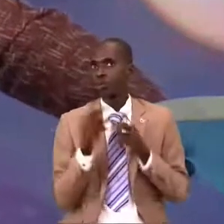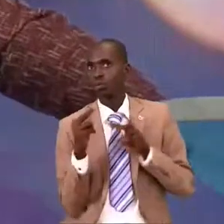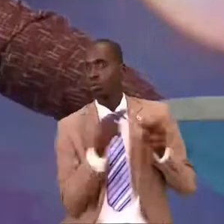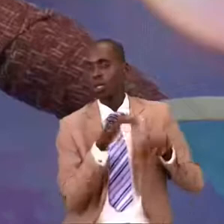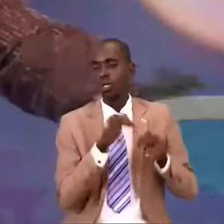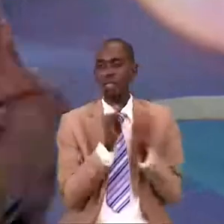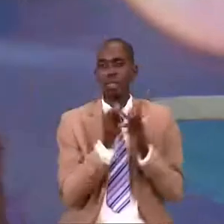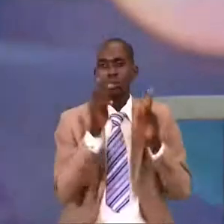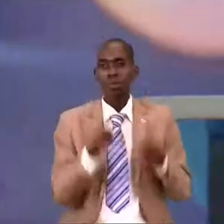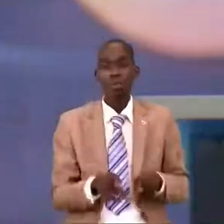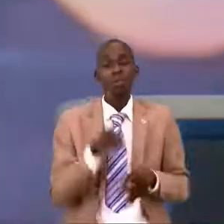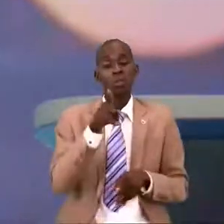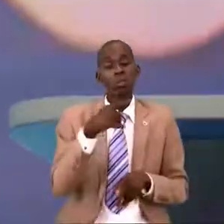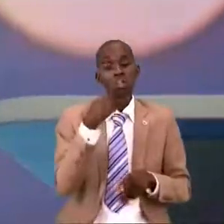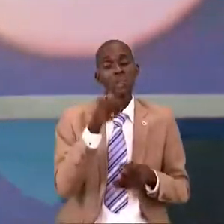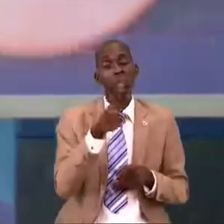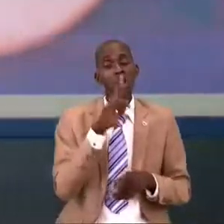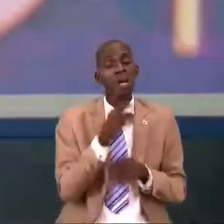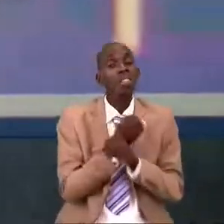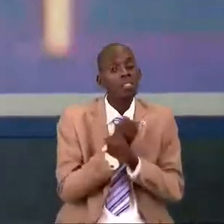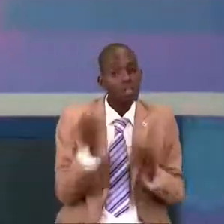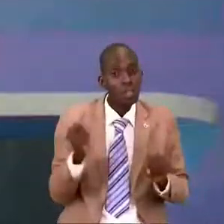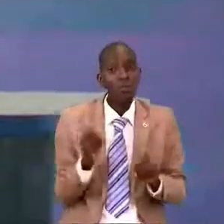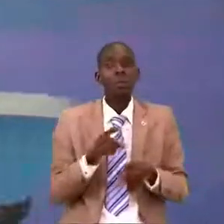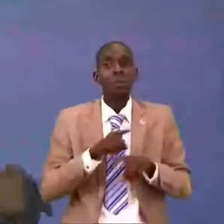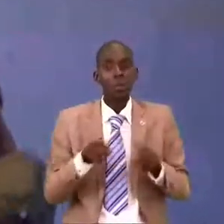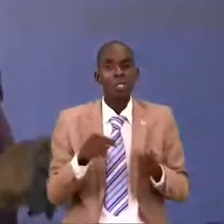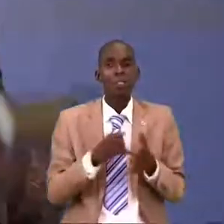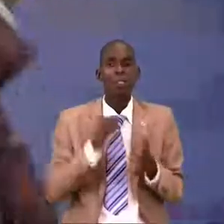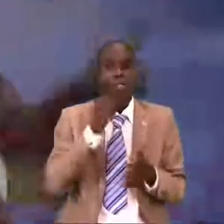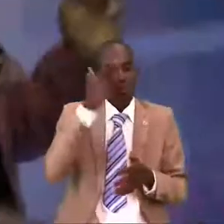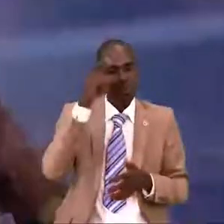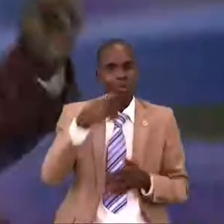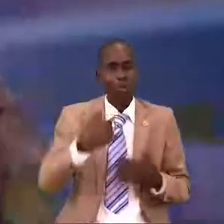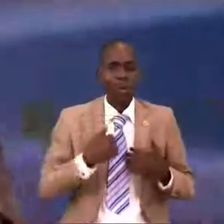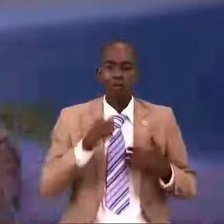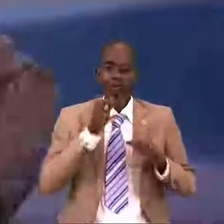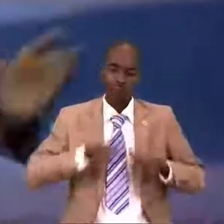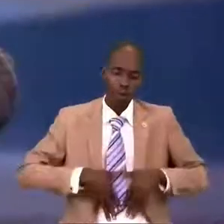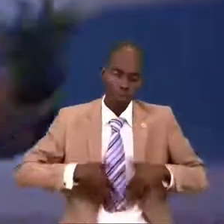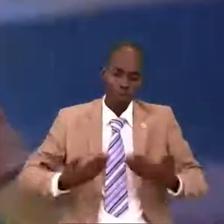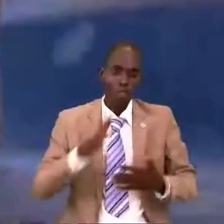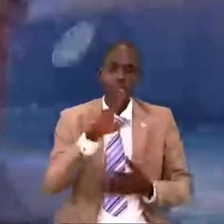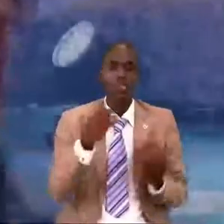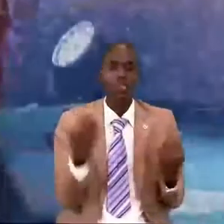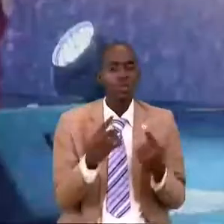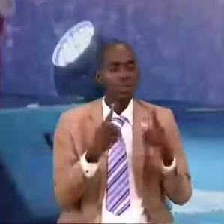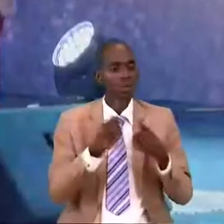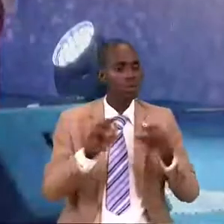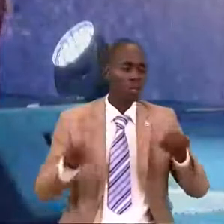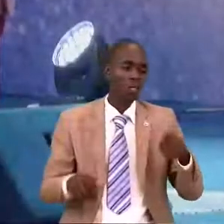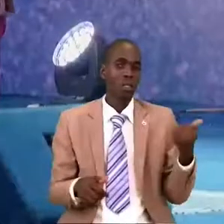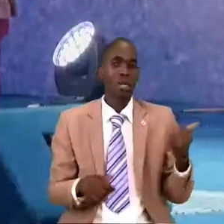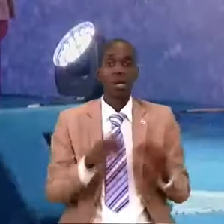confessé tes péchés les uns aux autres. Et quand tu as la grâce de Dieu, et tu confesses à